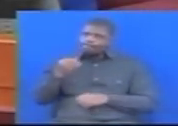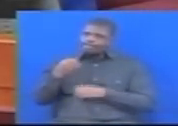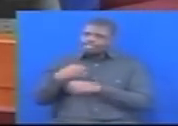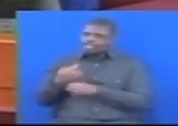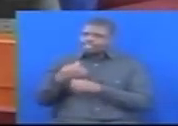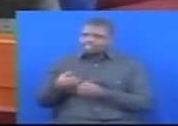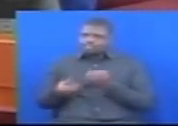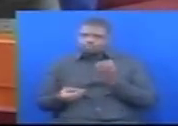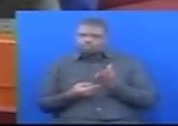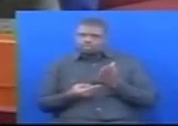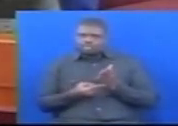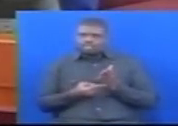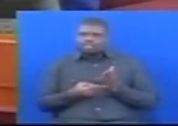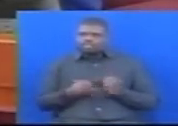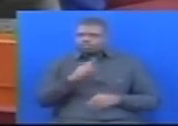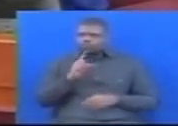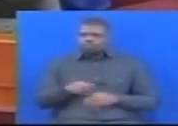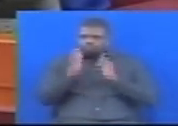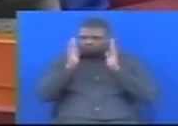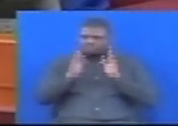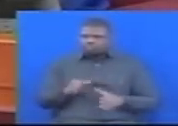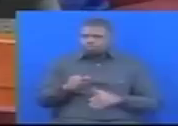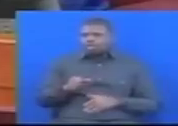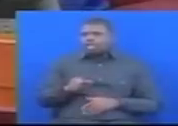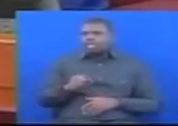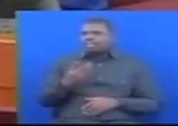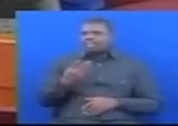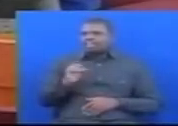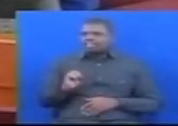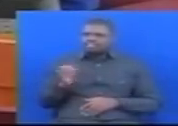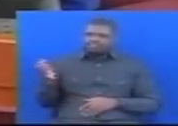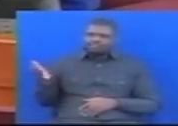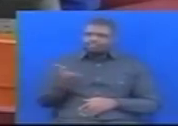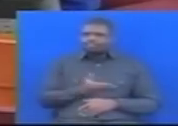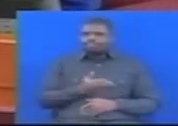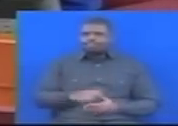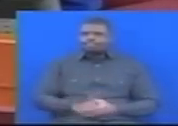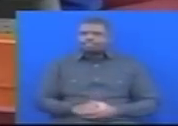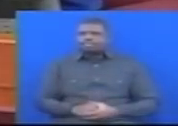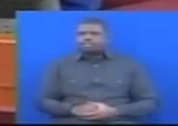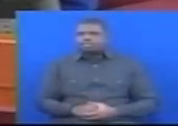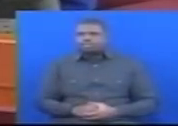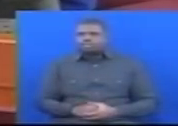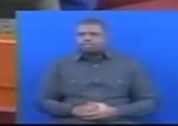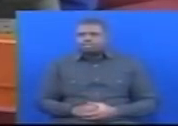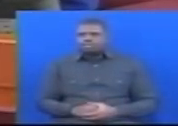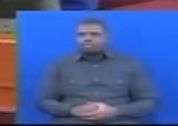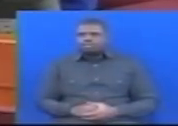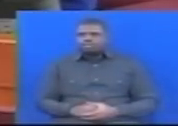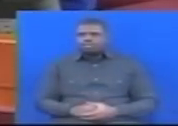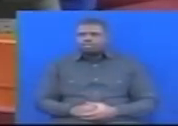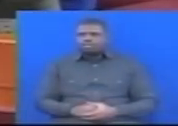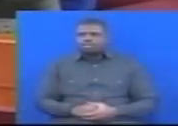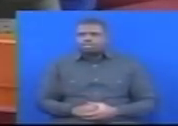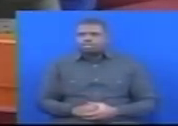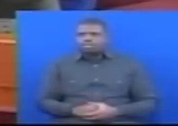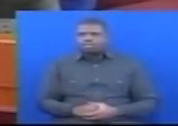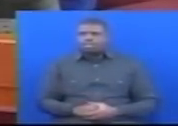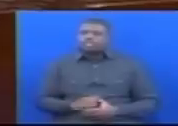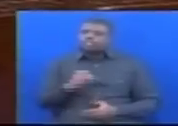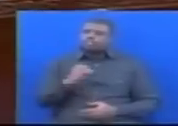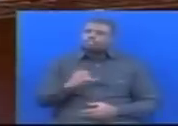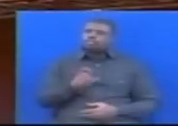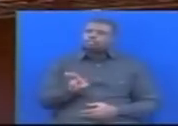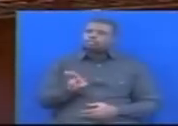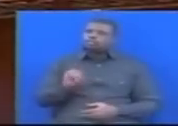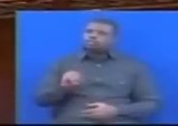teknolojia. Swali litaulizwa na mheshimiwa Victor Kilasile Mambalaswa. Mheshimiwa Victor tafadhali. Chunya ni moja kati ya wilaya 10